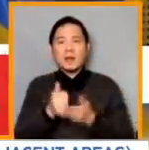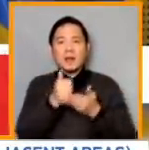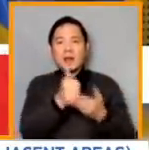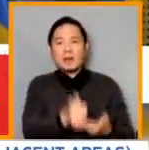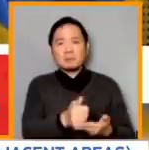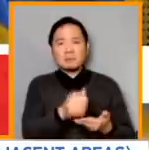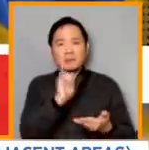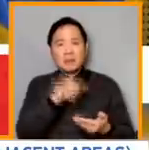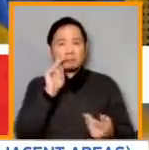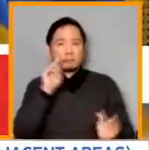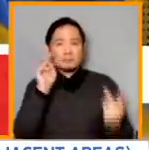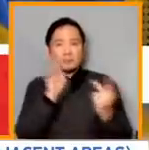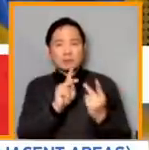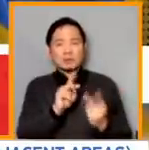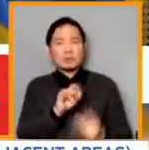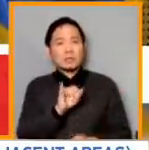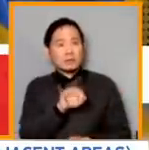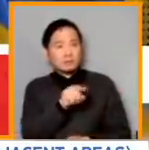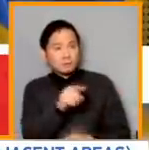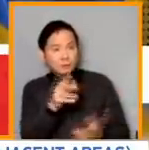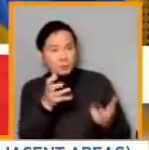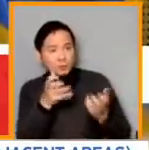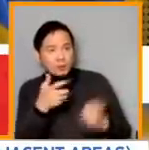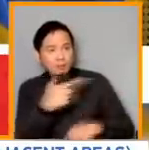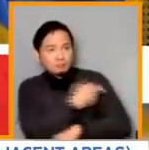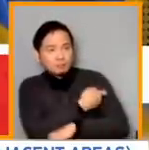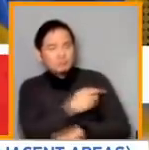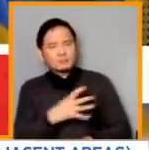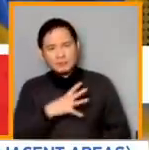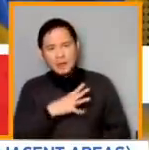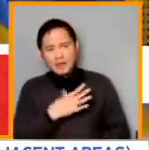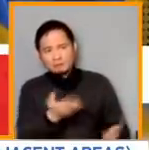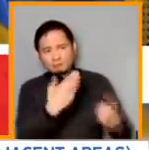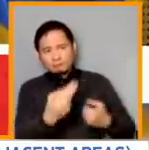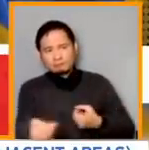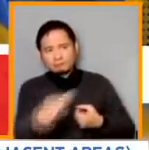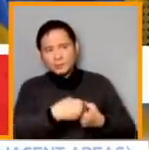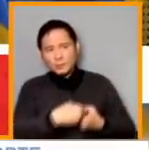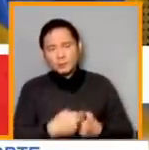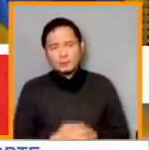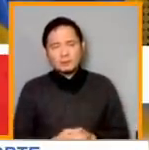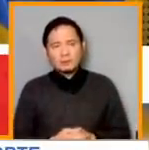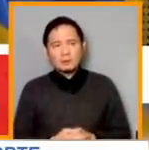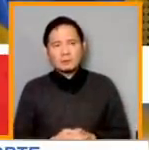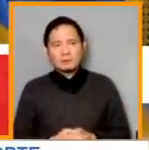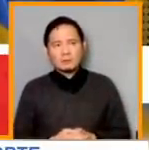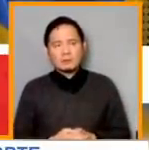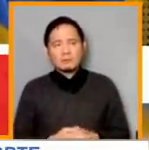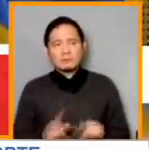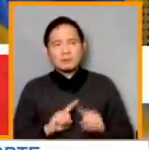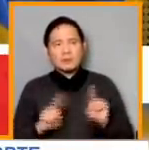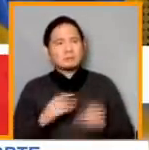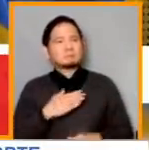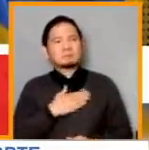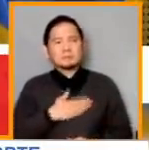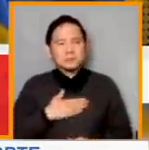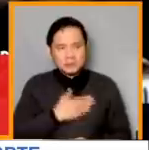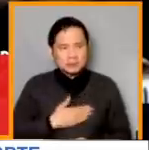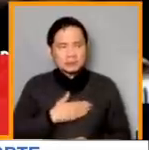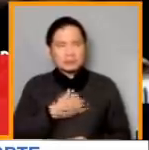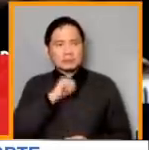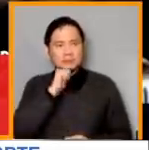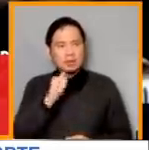kung gusto ninyo magpabakuna, pasali ko kayo. Pero green yung do not derail the